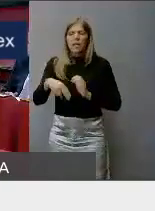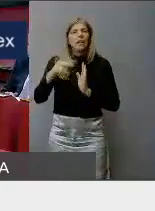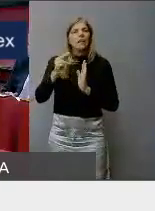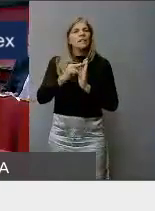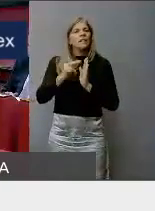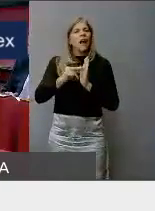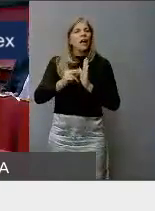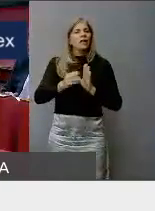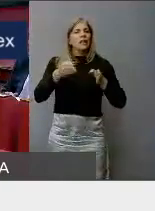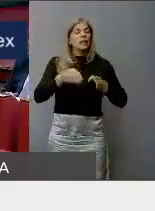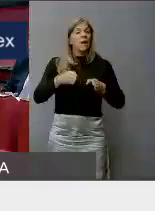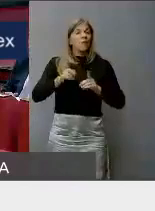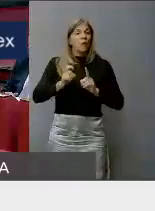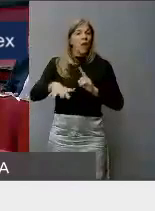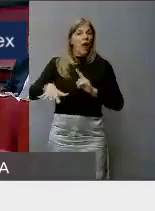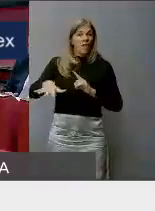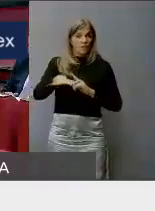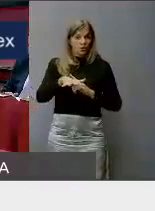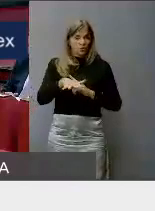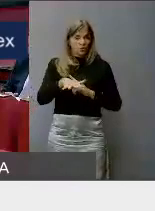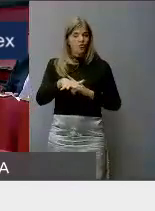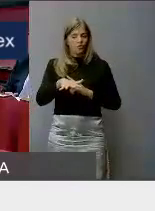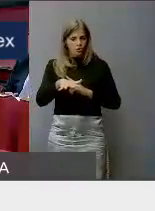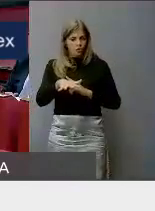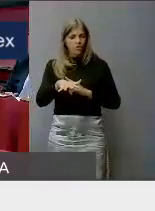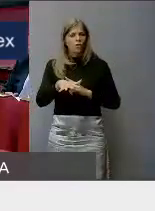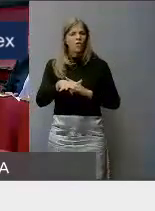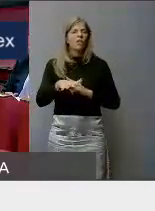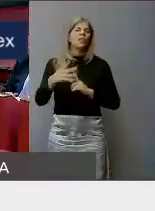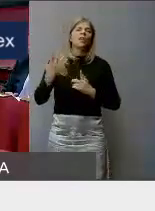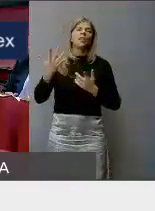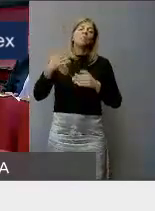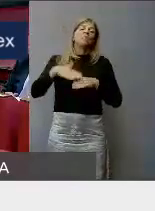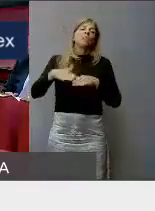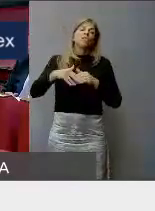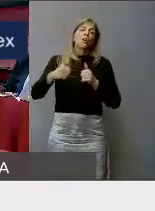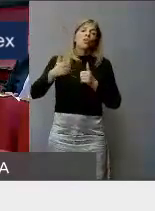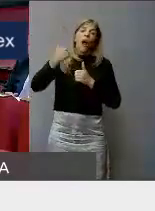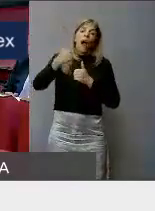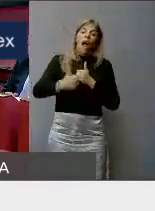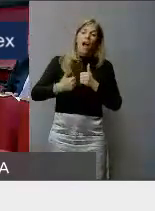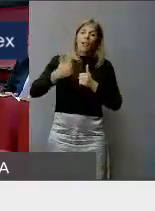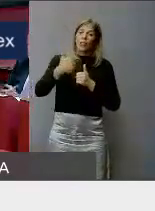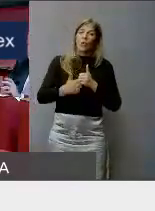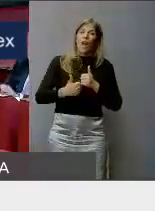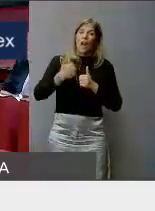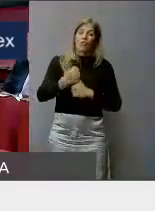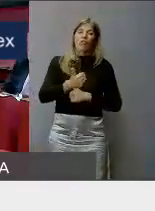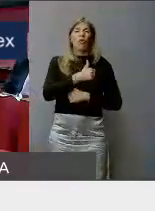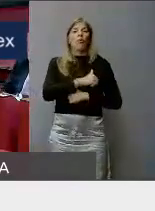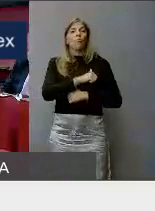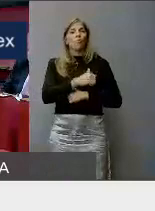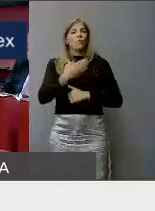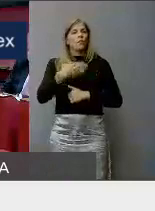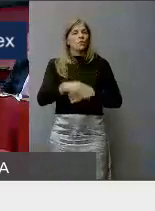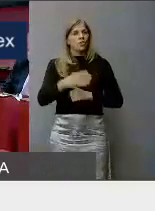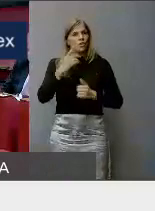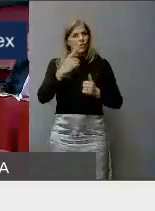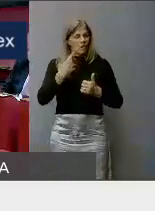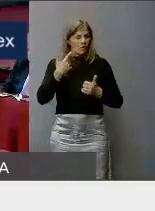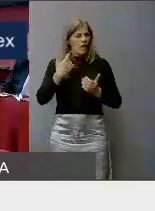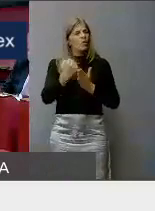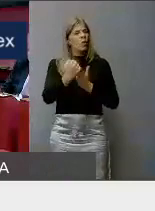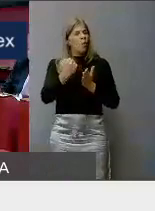un tempo si ripresentavano annuario statistico del comune di genova dove si fotografavano solo la situazione demografica